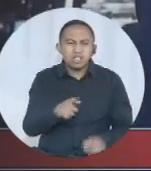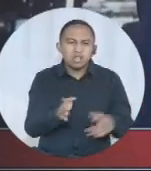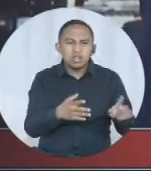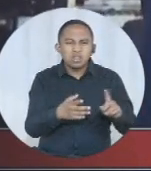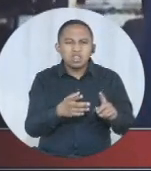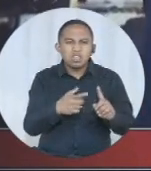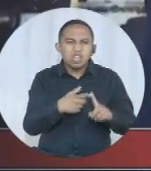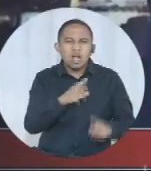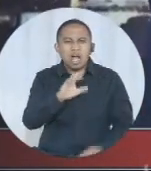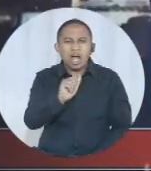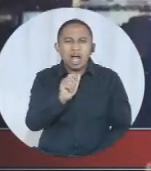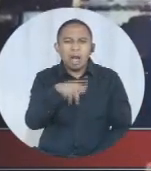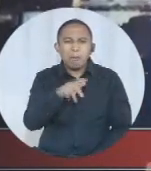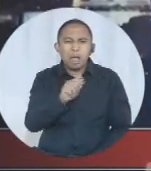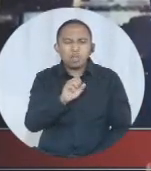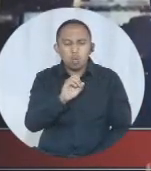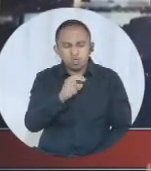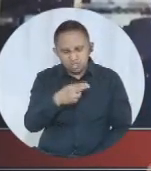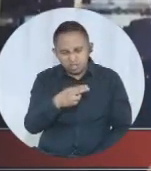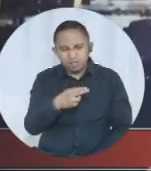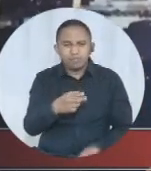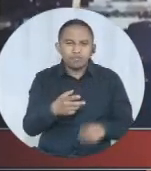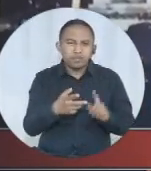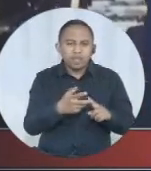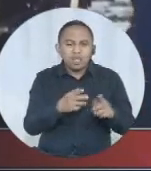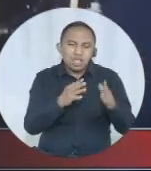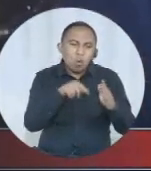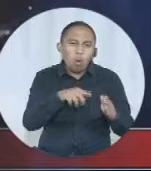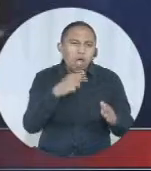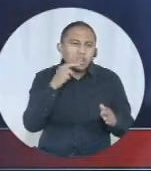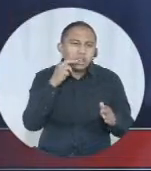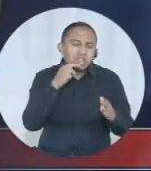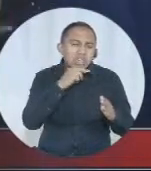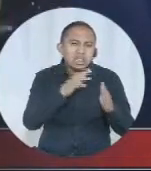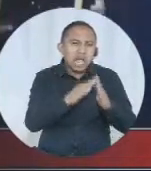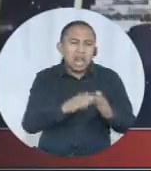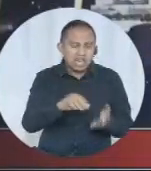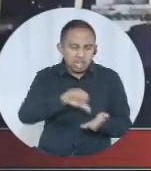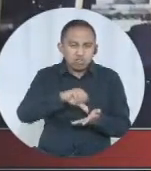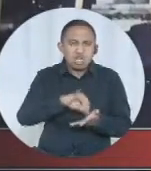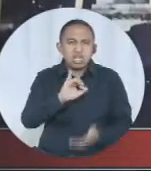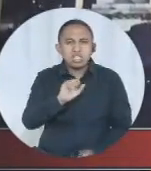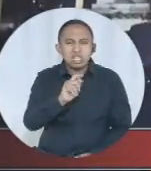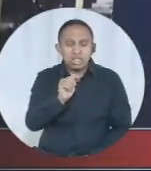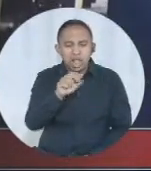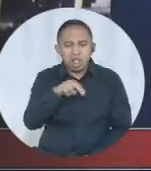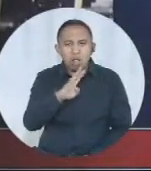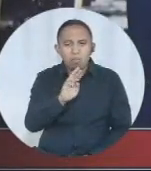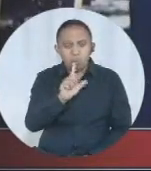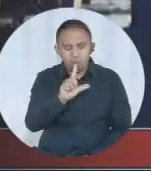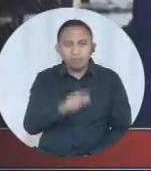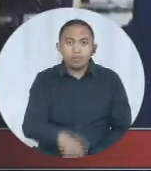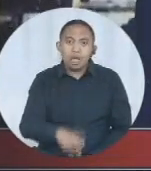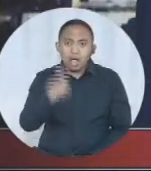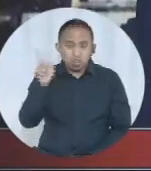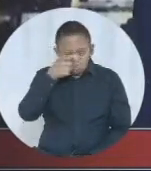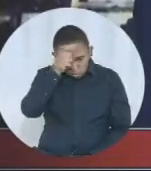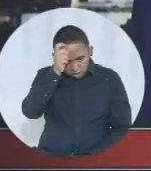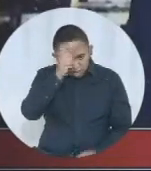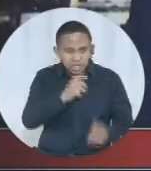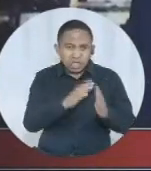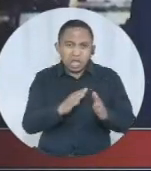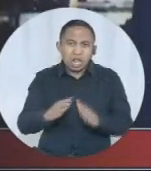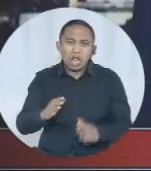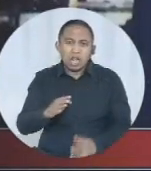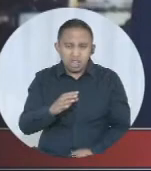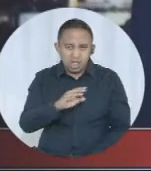sy Anatolie, ary indrindra Istanbul izay renivohitra. 800 ireo toerana ao Turquie, voasokajin'ny